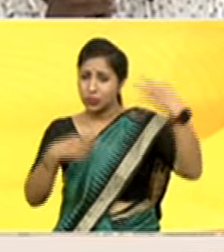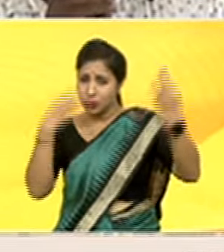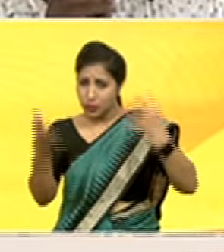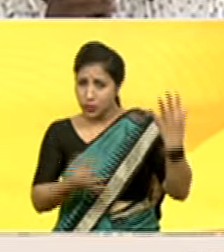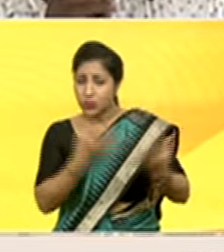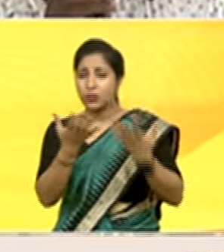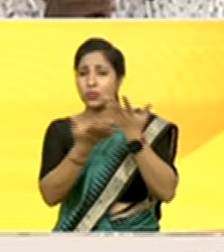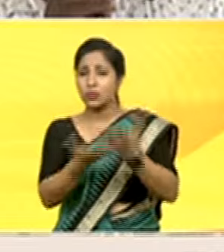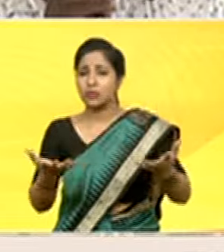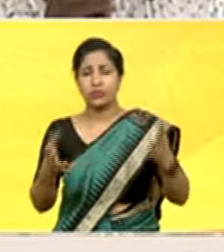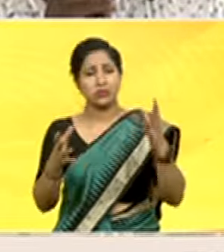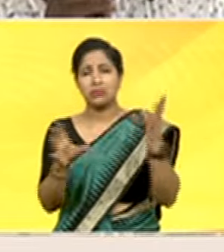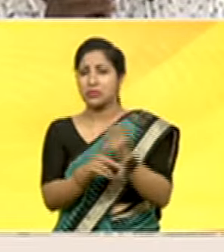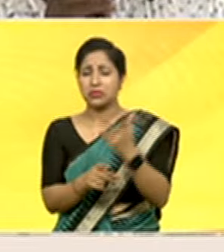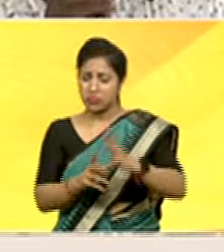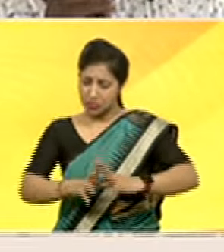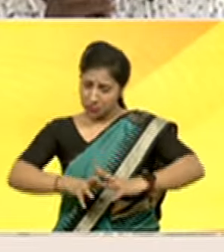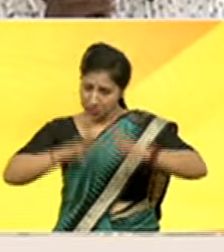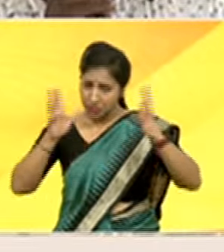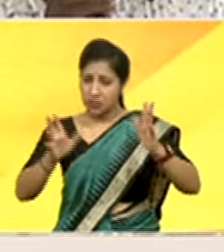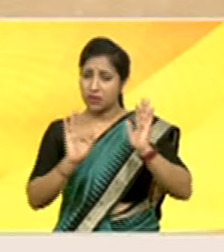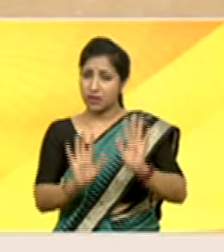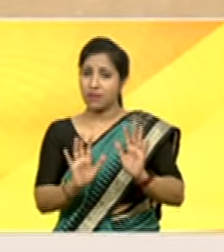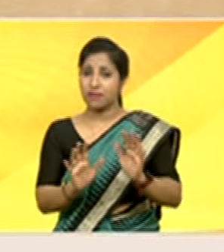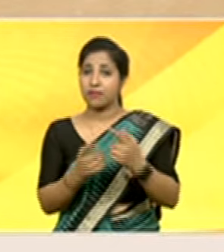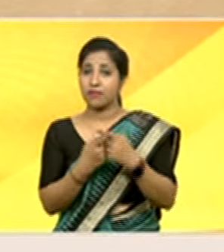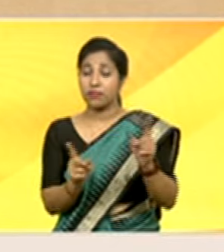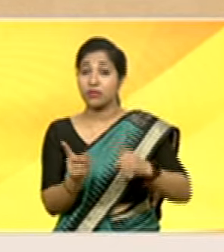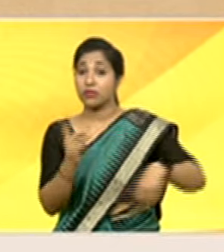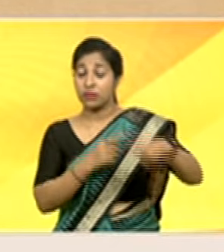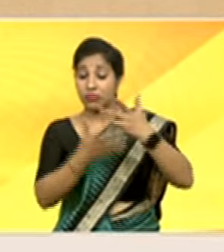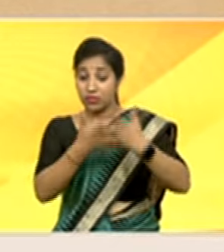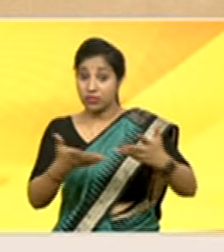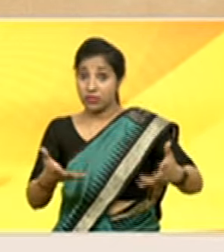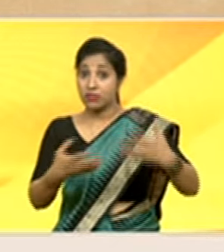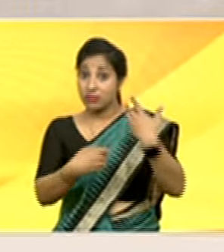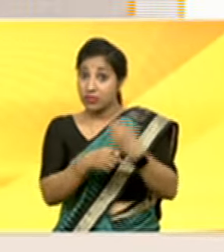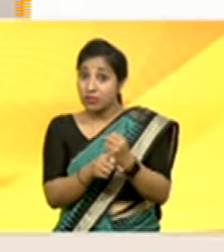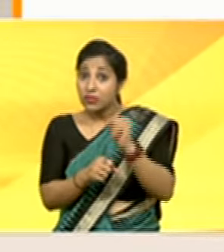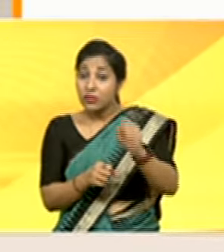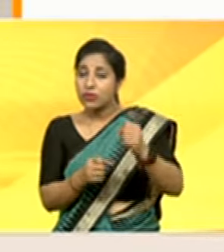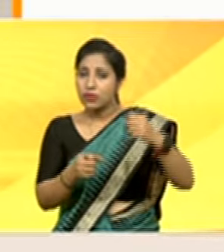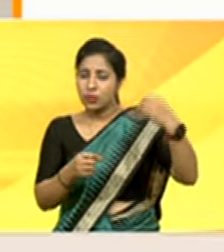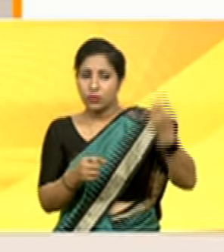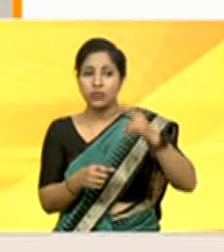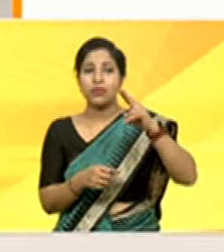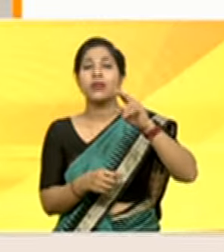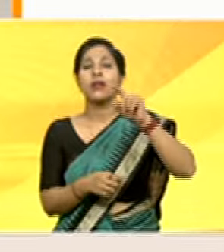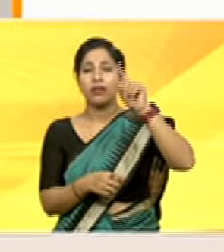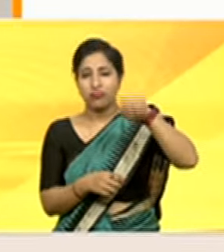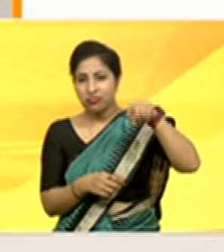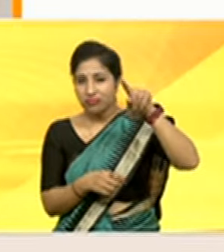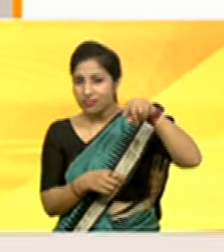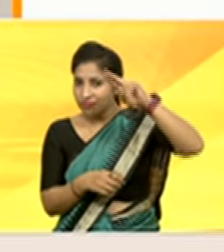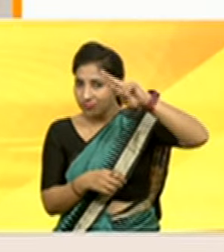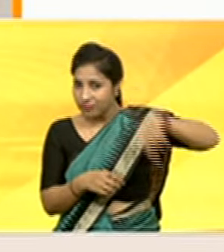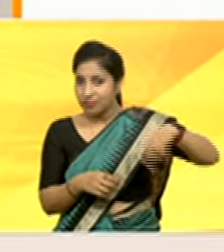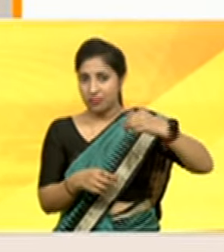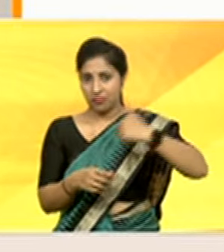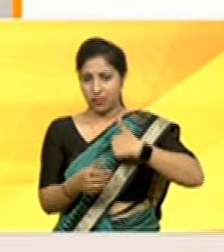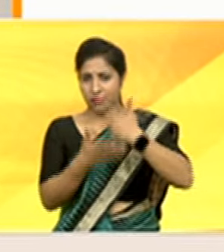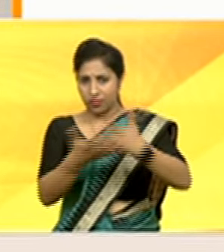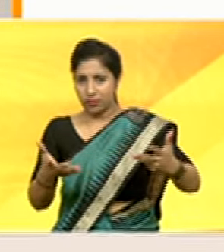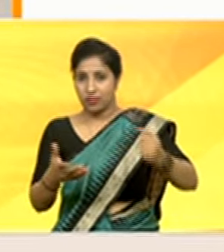प्रोडक्स की कमी नहीं है। आप ऐसे प्रोडक्स को हैस्टेग माई प्रोडक्स